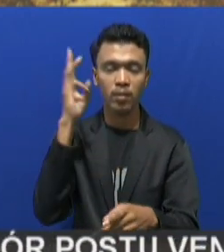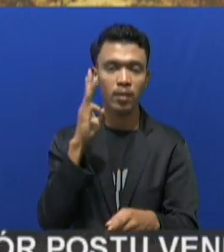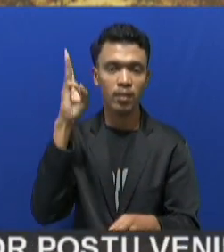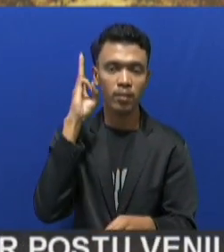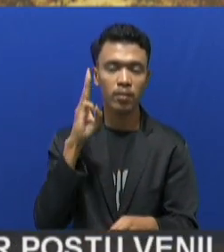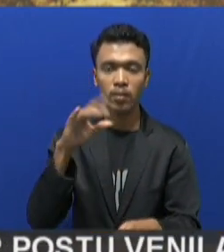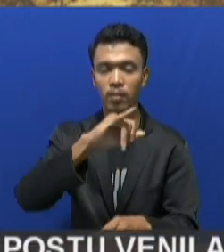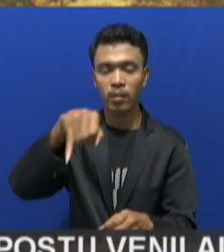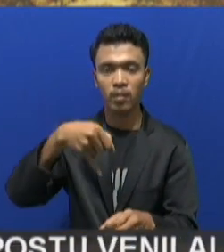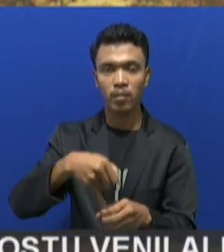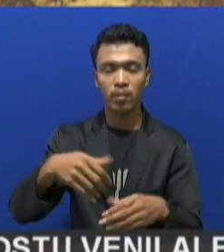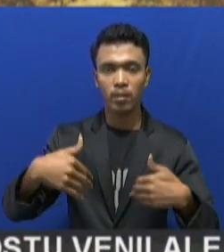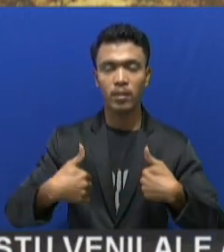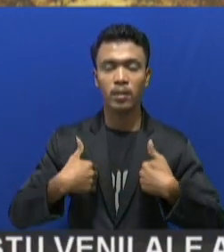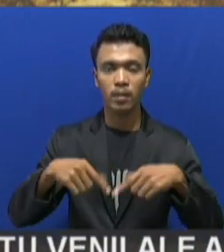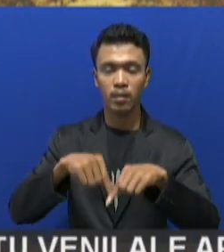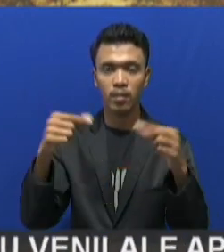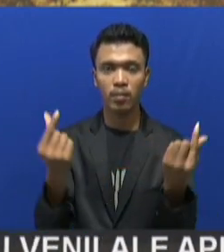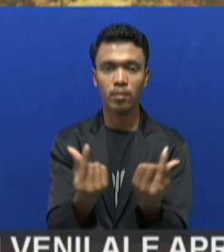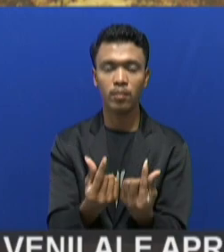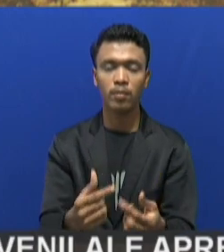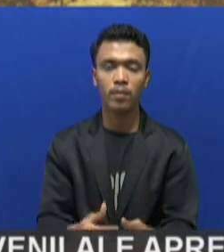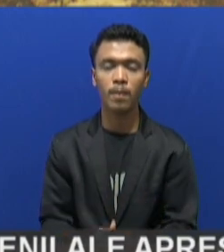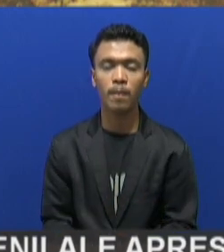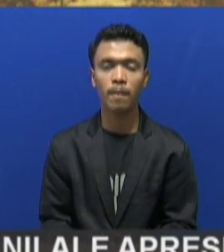nu involve ia grupul arte marțial.